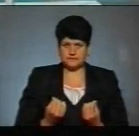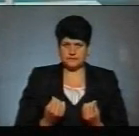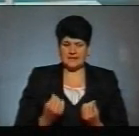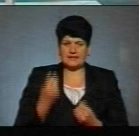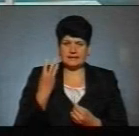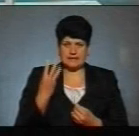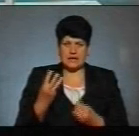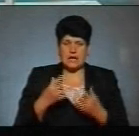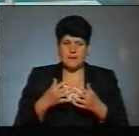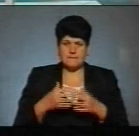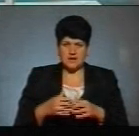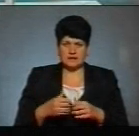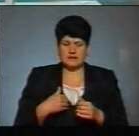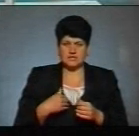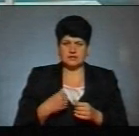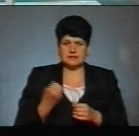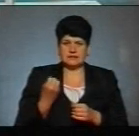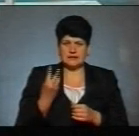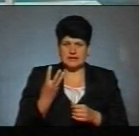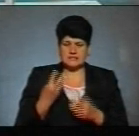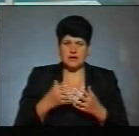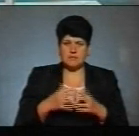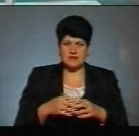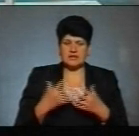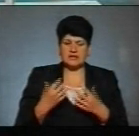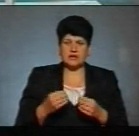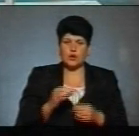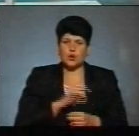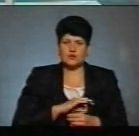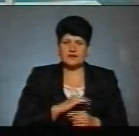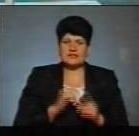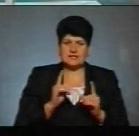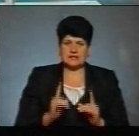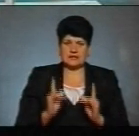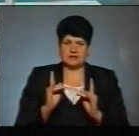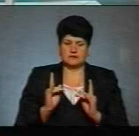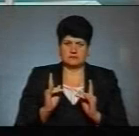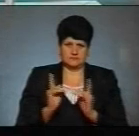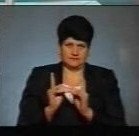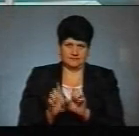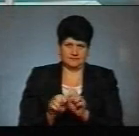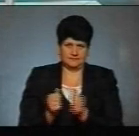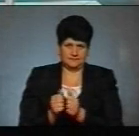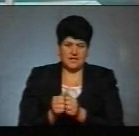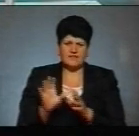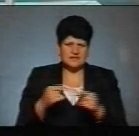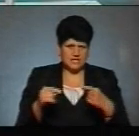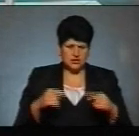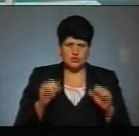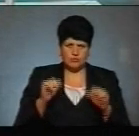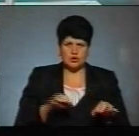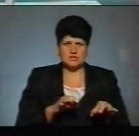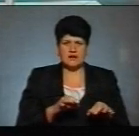3 апарати, там, значить, 13 апаратів, які використовуються тільки стаціонарно, а всі інші апарати, які можуть використовуватися